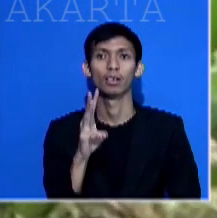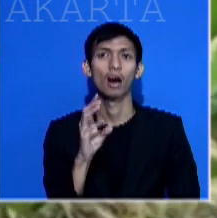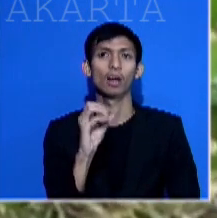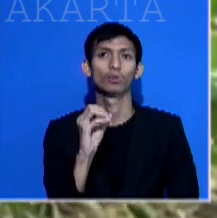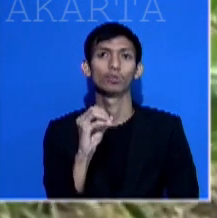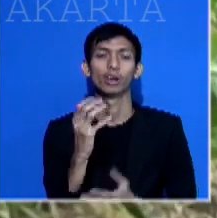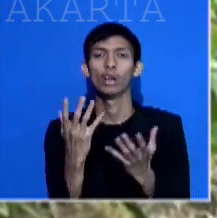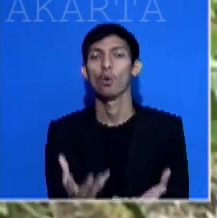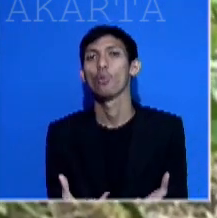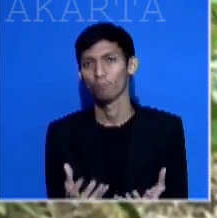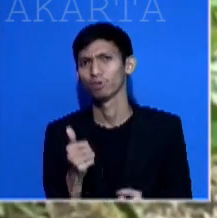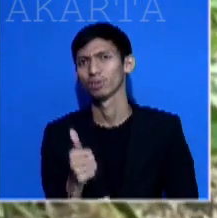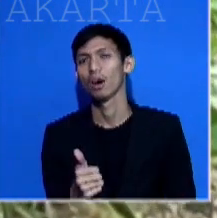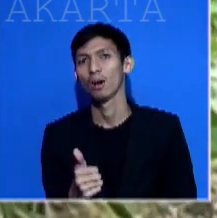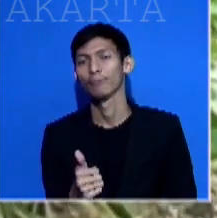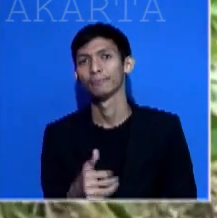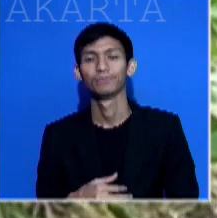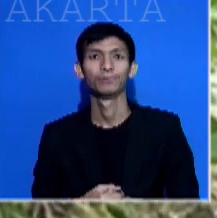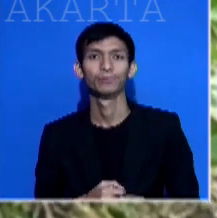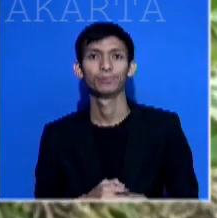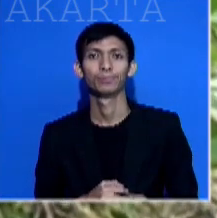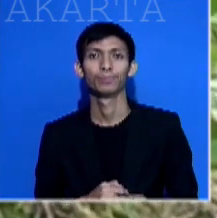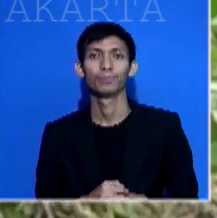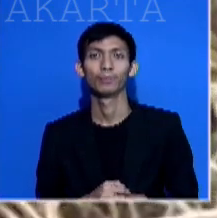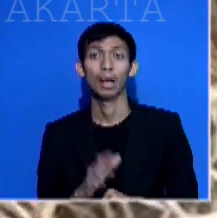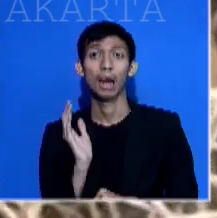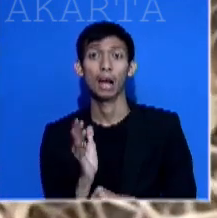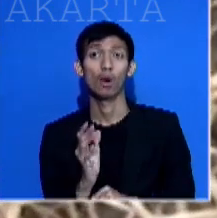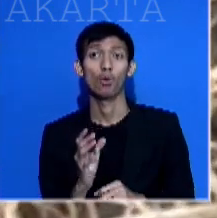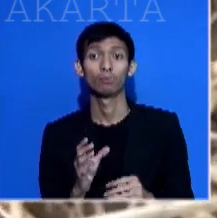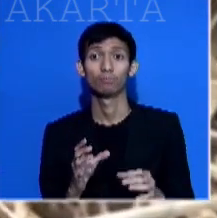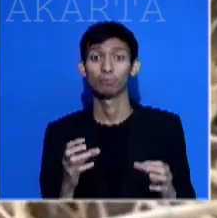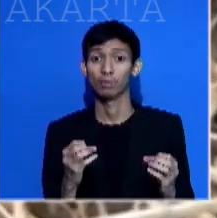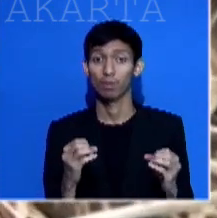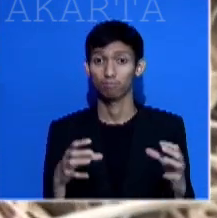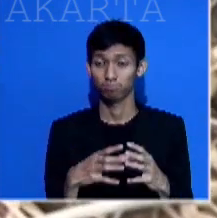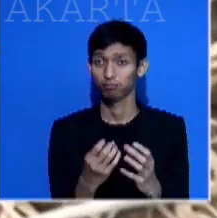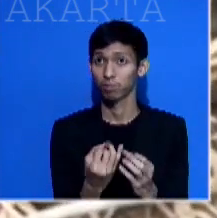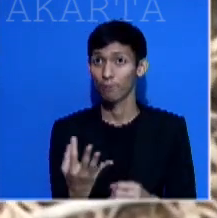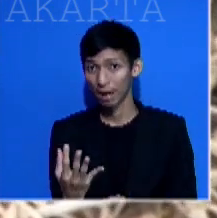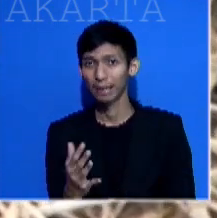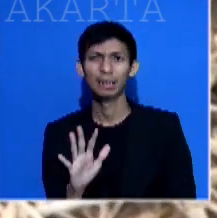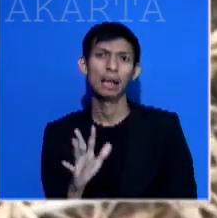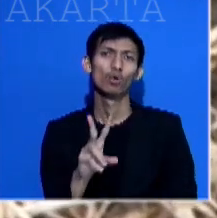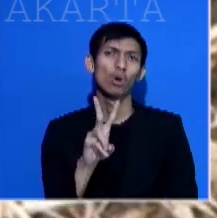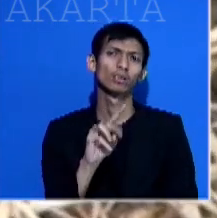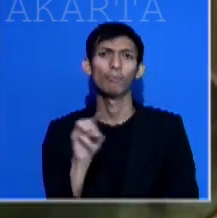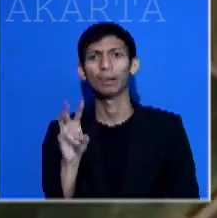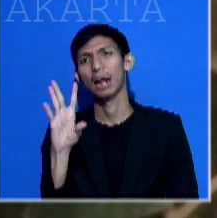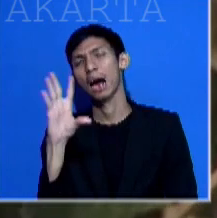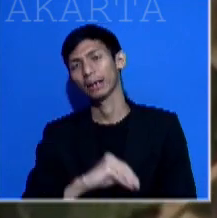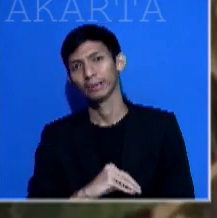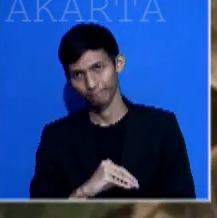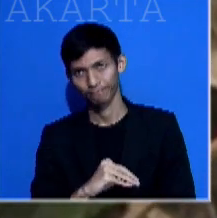saking pinten-pinten tanaman kemawon. Menawi dipun ereng-ereng kinten-kinten saben kalih dumugi 3 dinten, Darsono saged